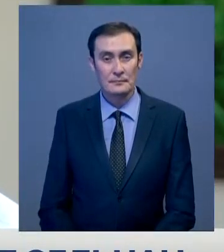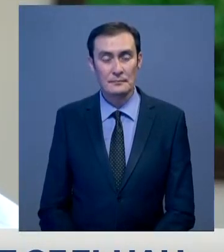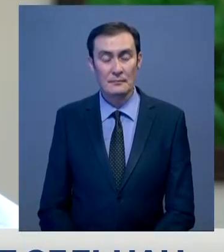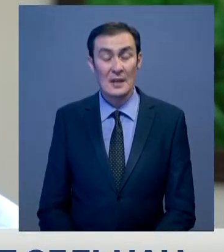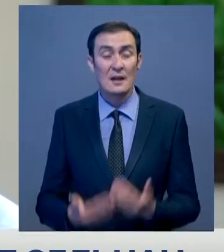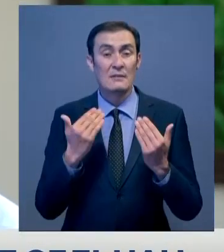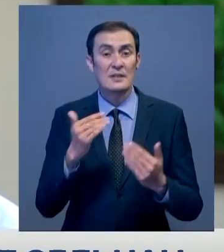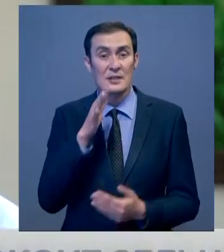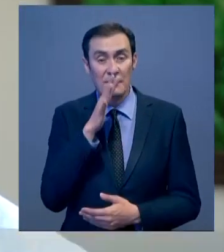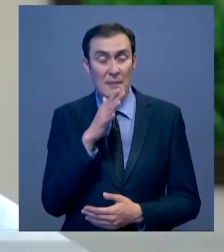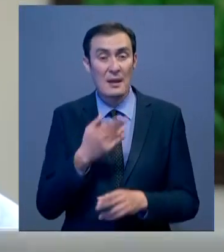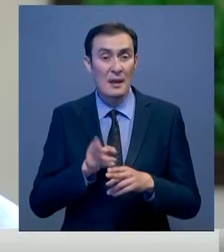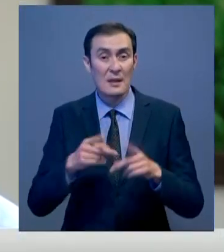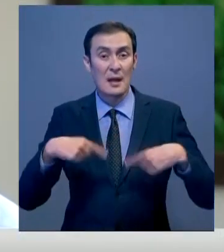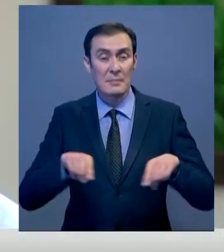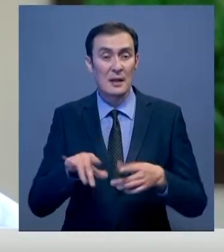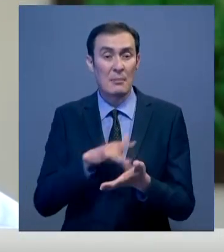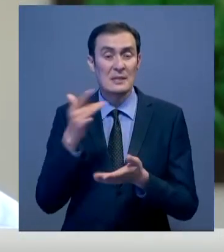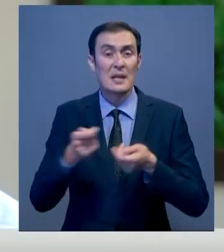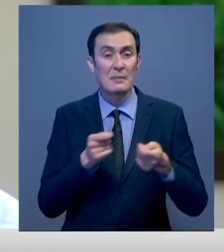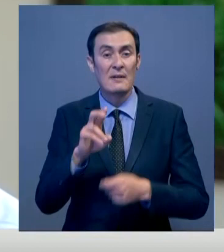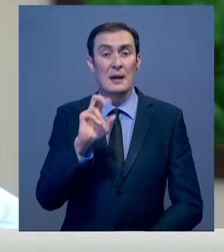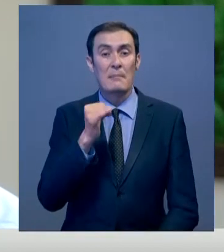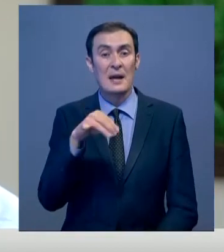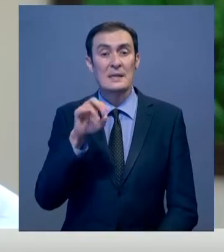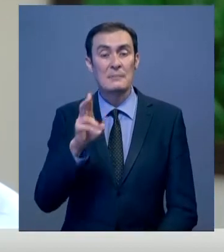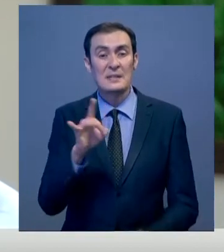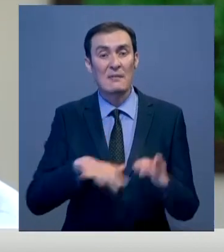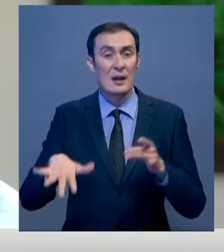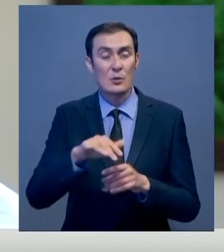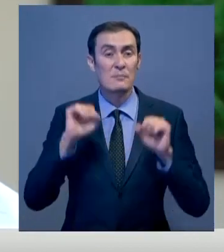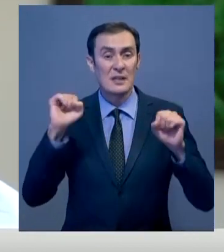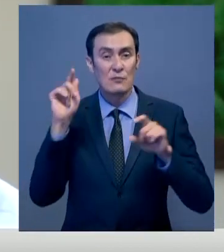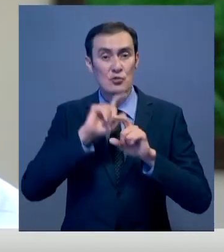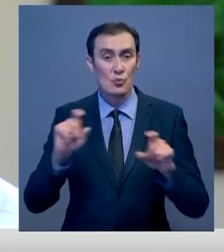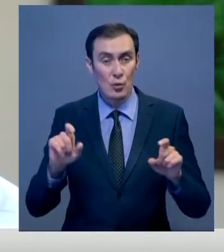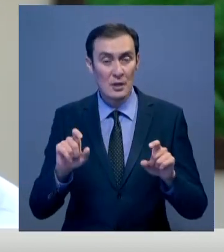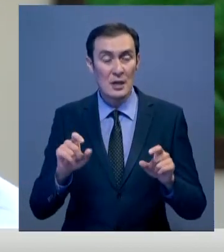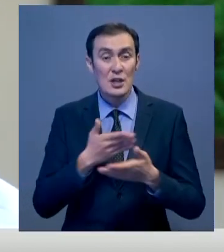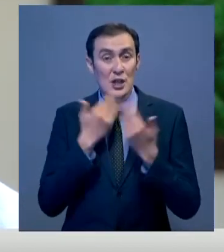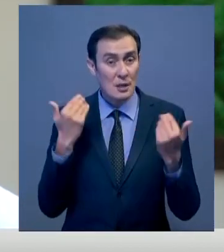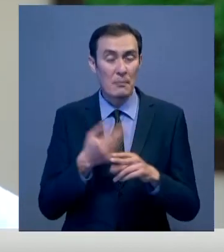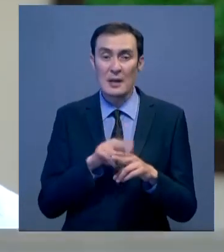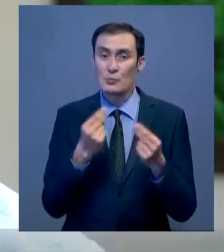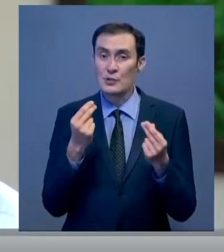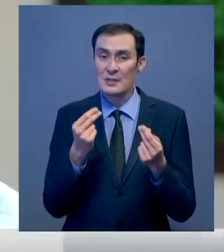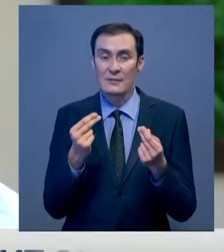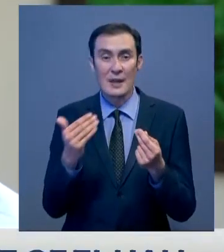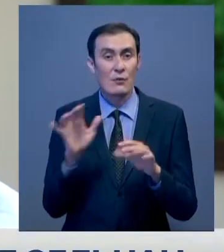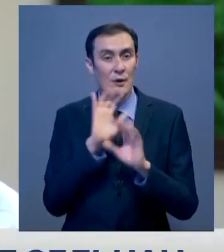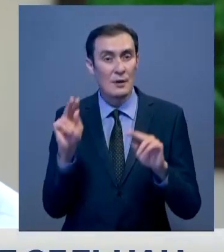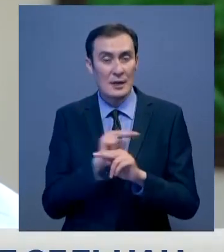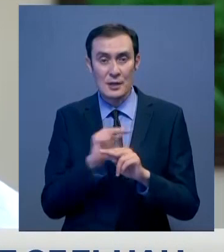В настоящее время данный объект на балансе акимата Байдибекского района и районной спортивной школы не числится, поэтому средства на его